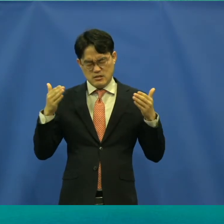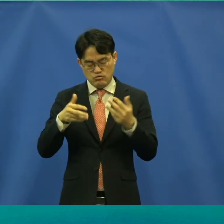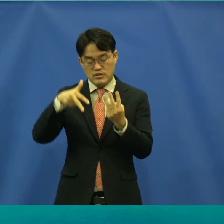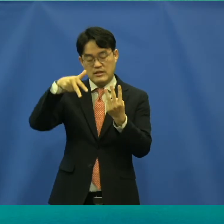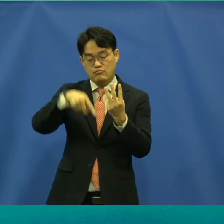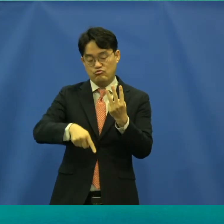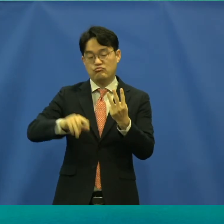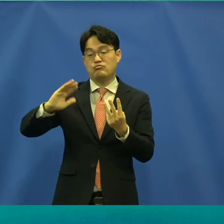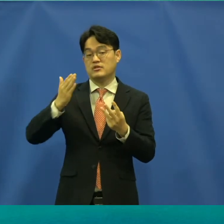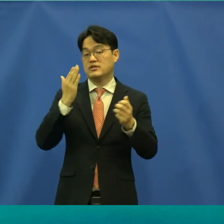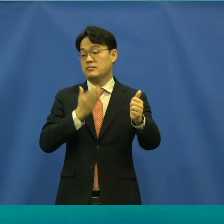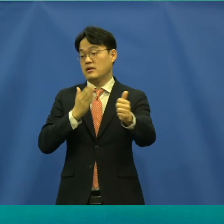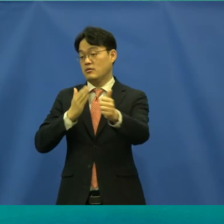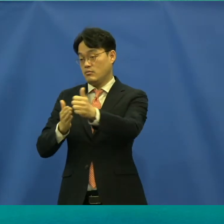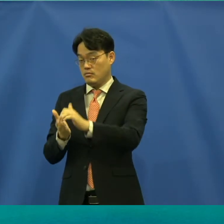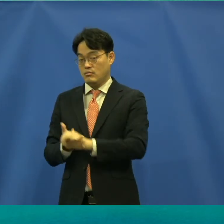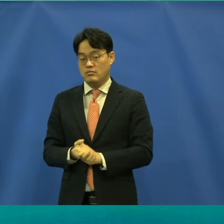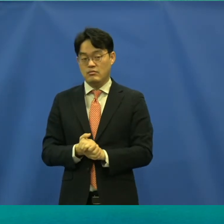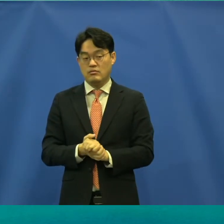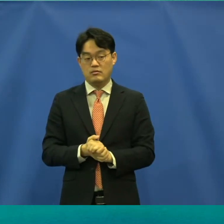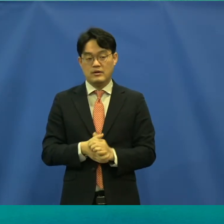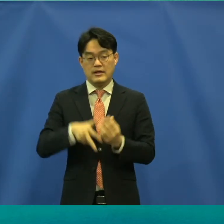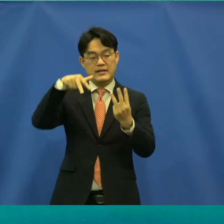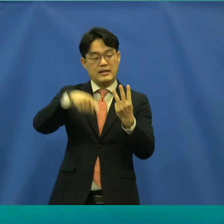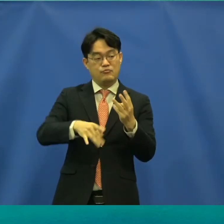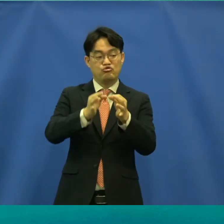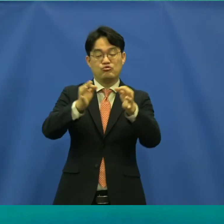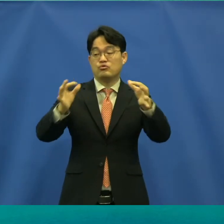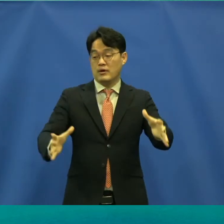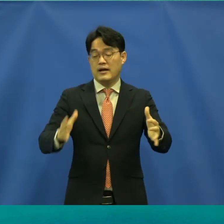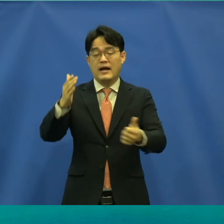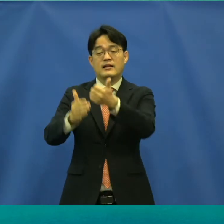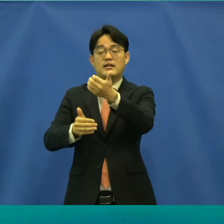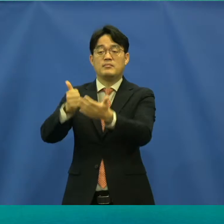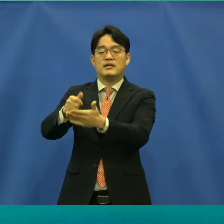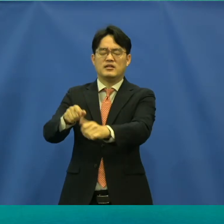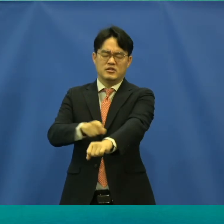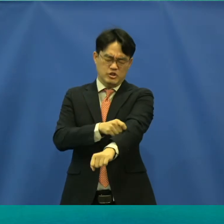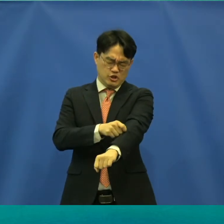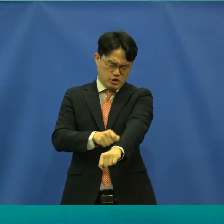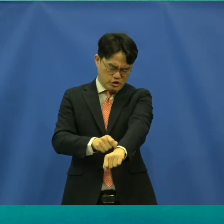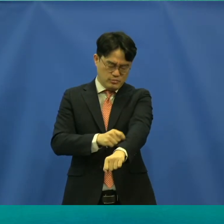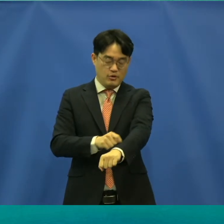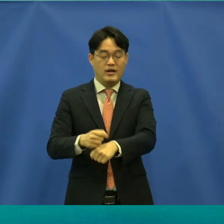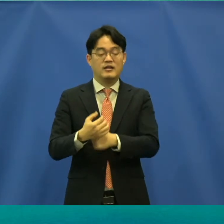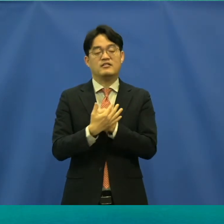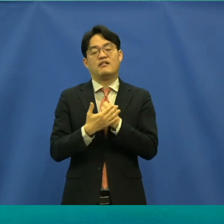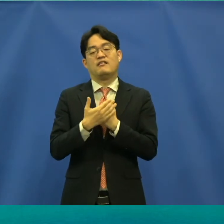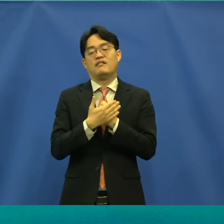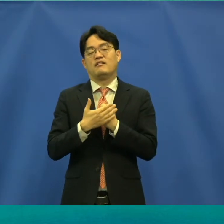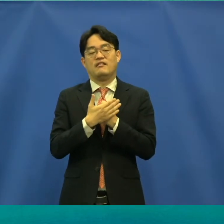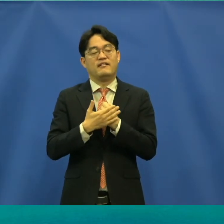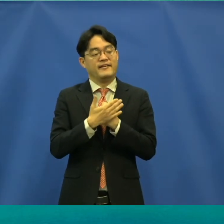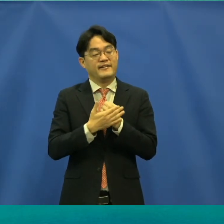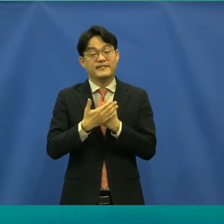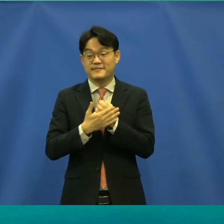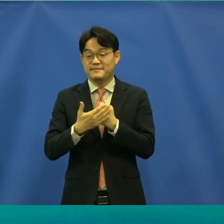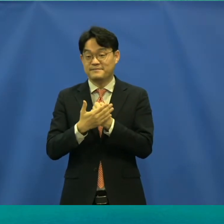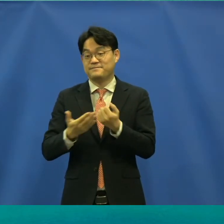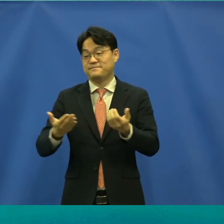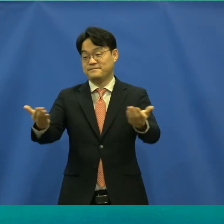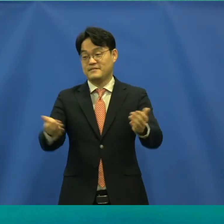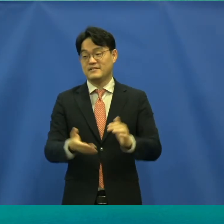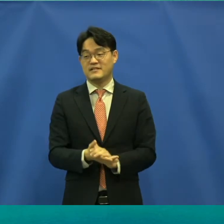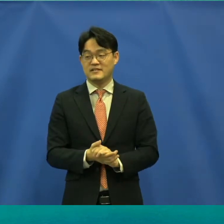바라고 3주 동안에 하나님이 특별한 은혜를 주시는데 하나님